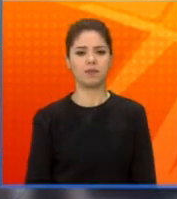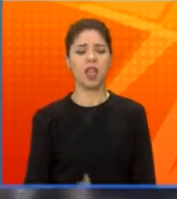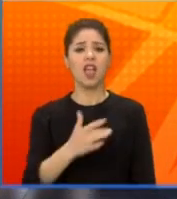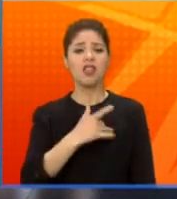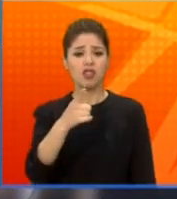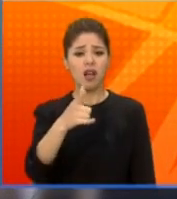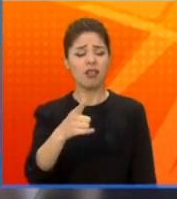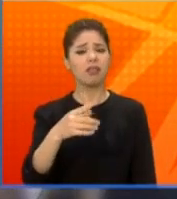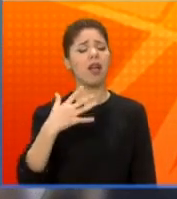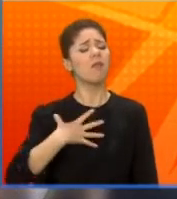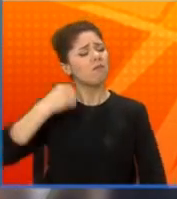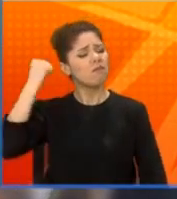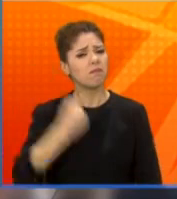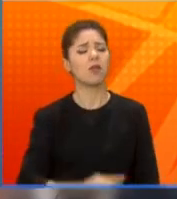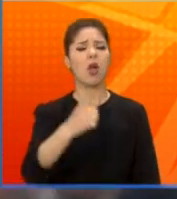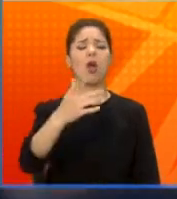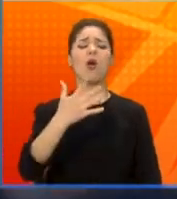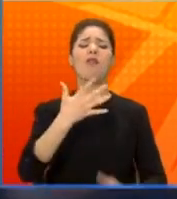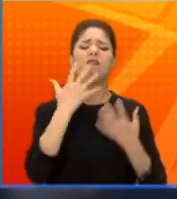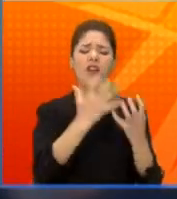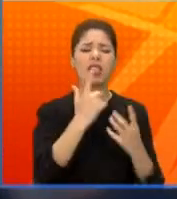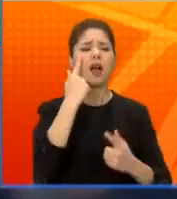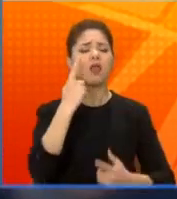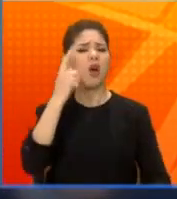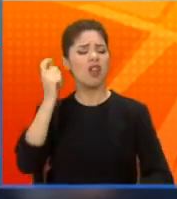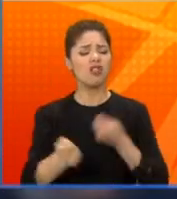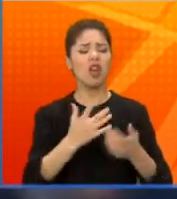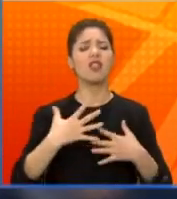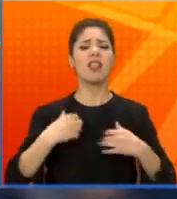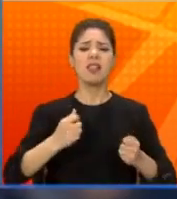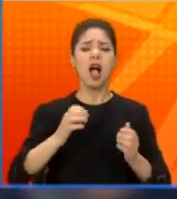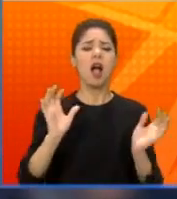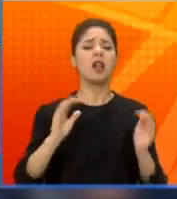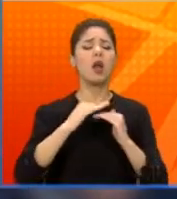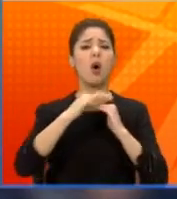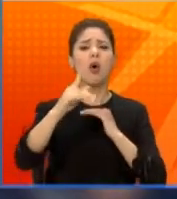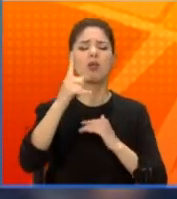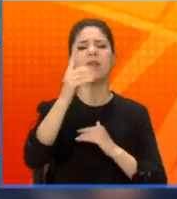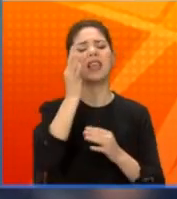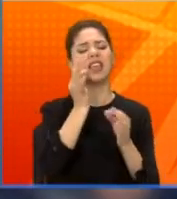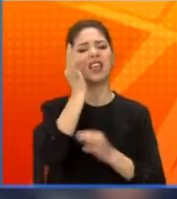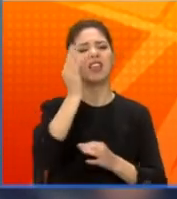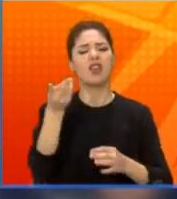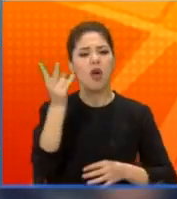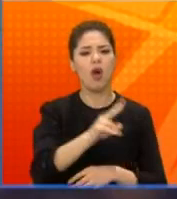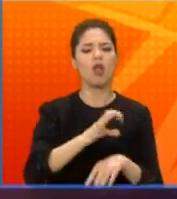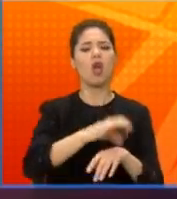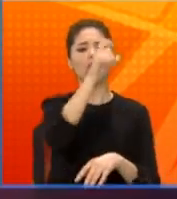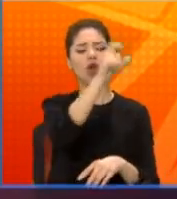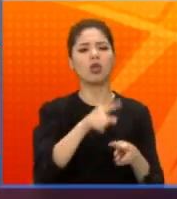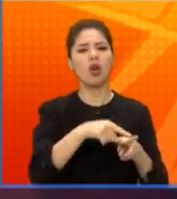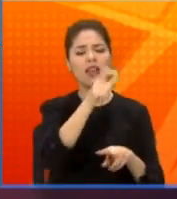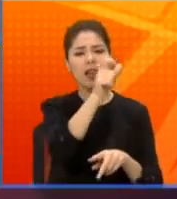Canlarını ortaya koyup büyük bir fedakarlıkla görev yapan sağlık ordusu bir neferini daha kaybetti. Doktor Yavuz